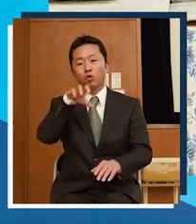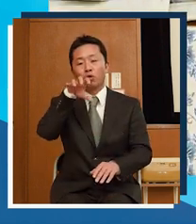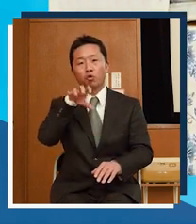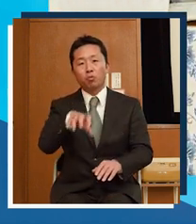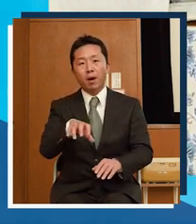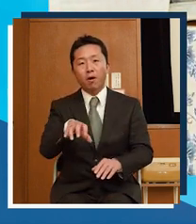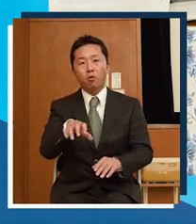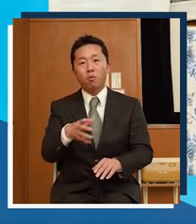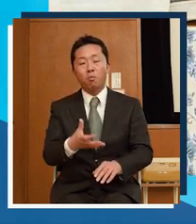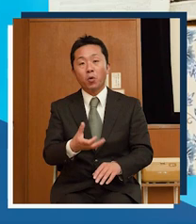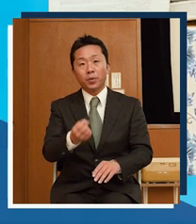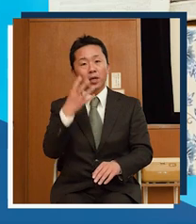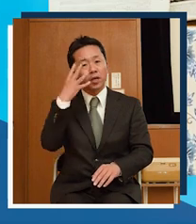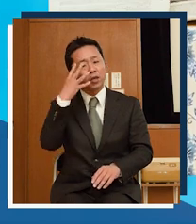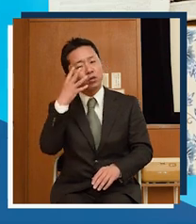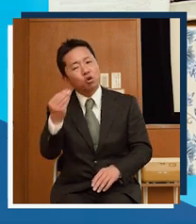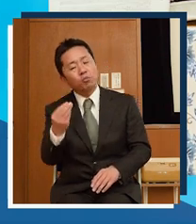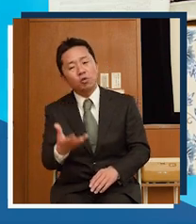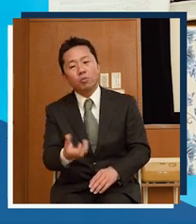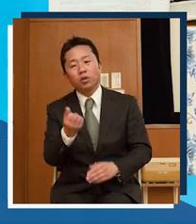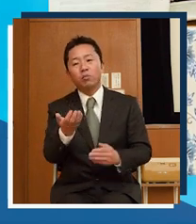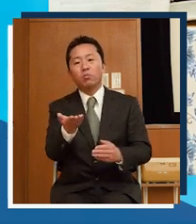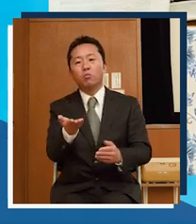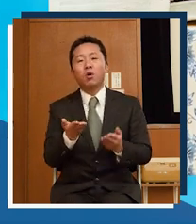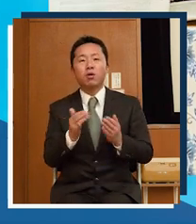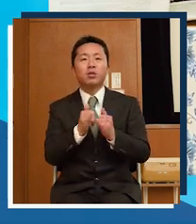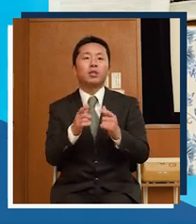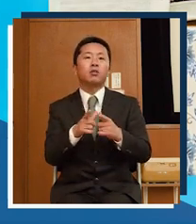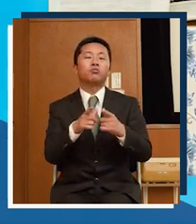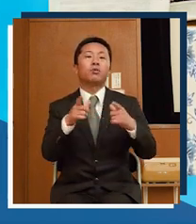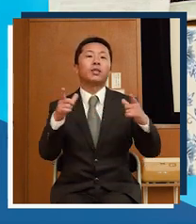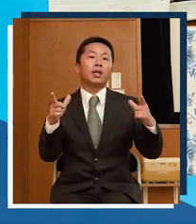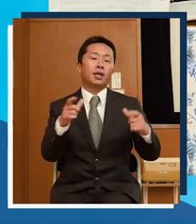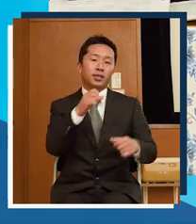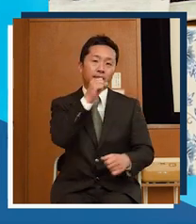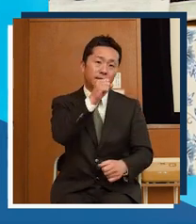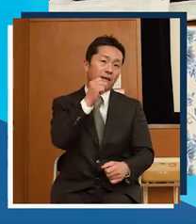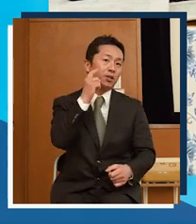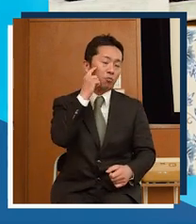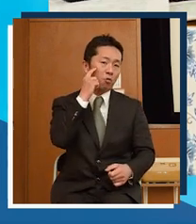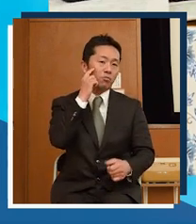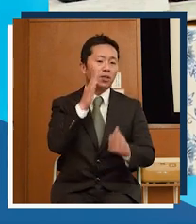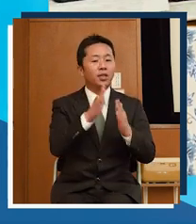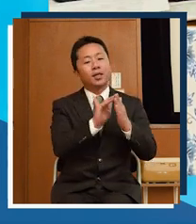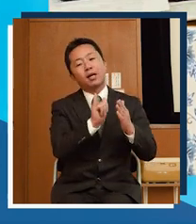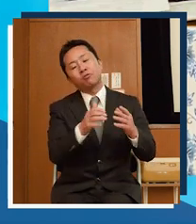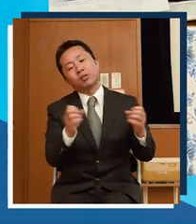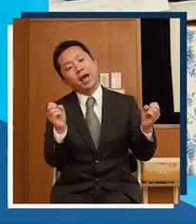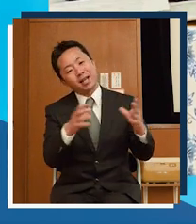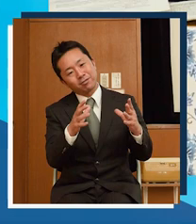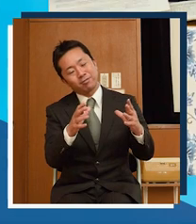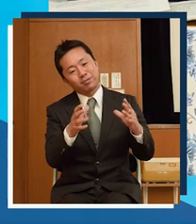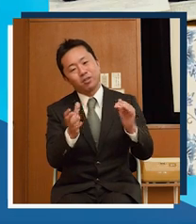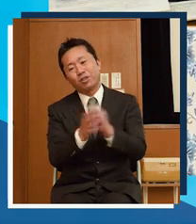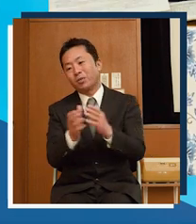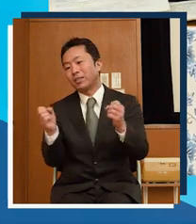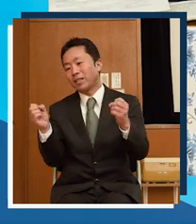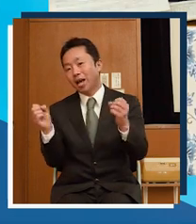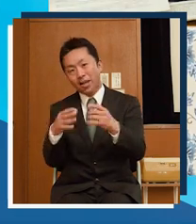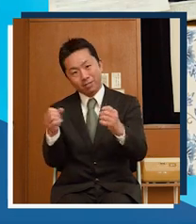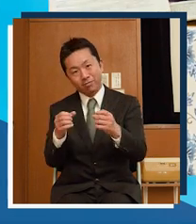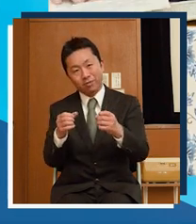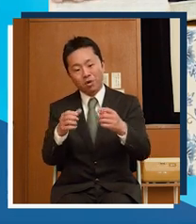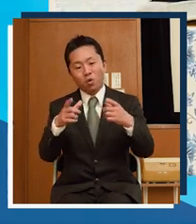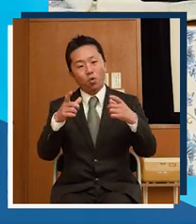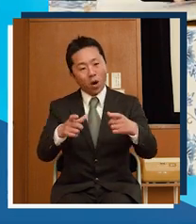も興味を持ってくださったら友達に話しみたりだったりとか家族とお話するだったり少しずつその輪を広げてもらって